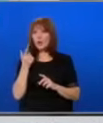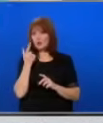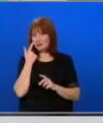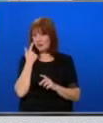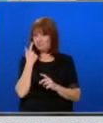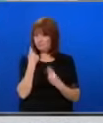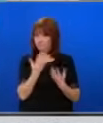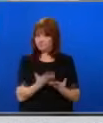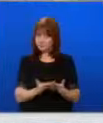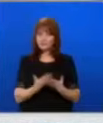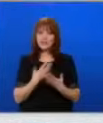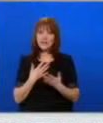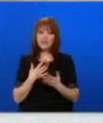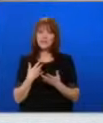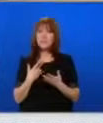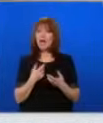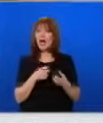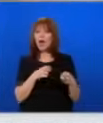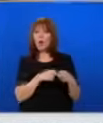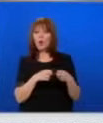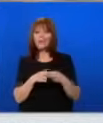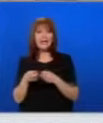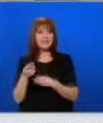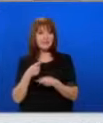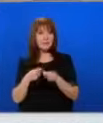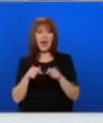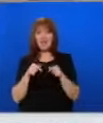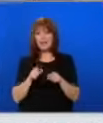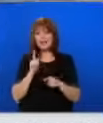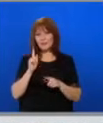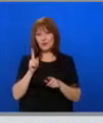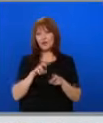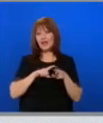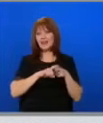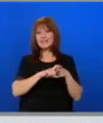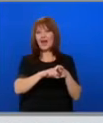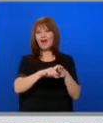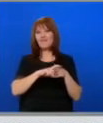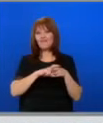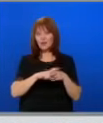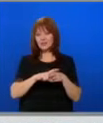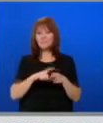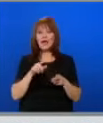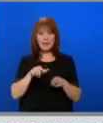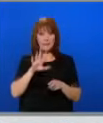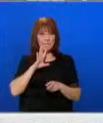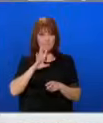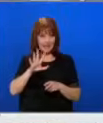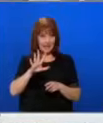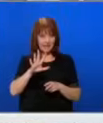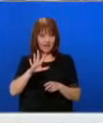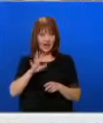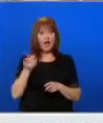сме в постоянен контакт с бизнеса. Днес всички можеха да покарат на символична цена от 5 лева, а от утре карта ще е на нормалната си